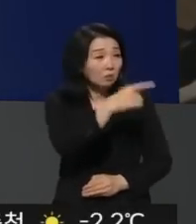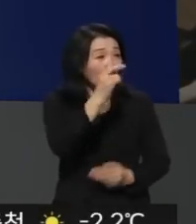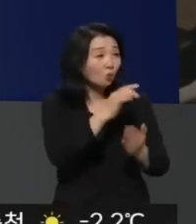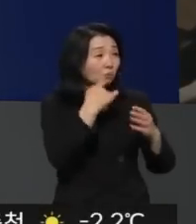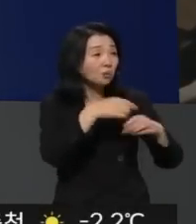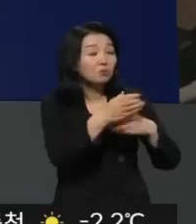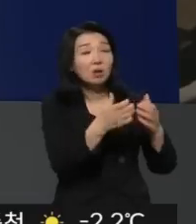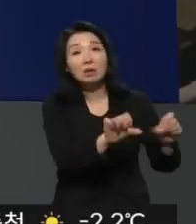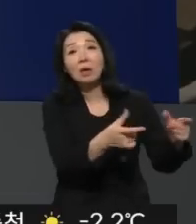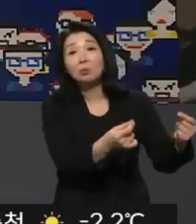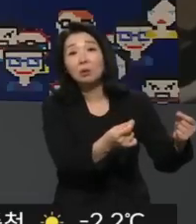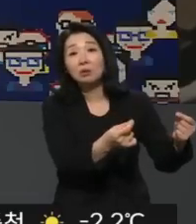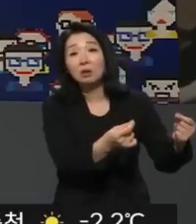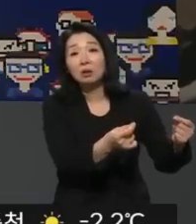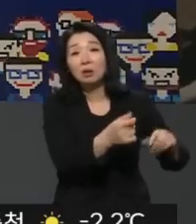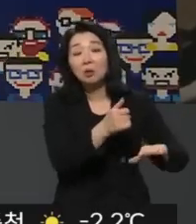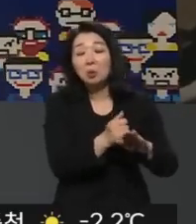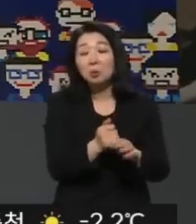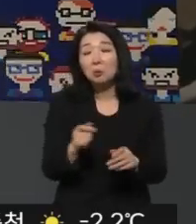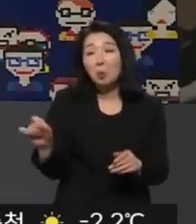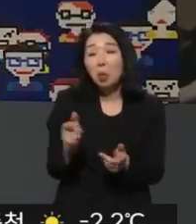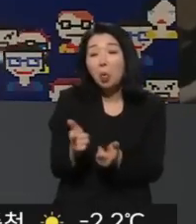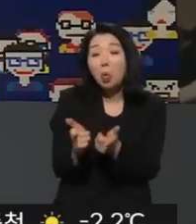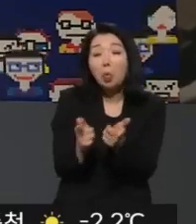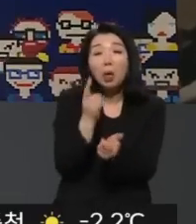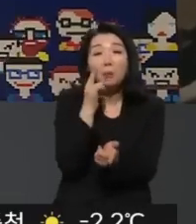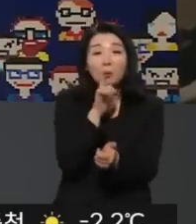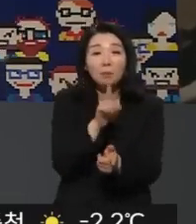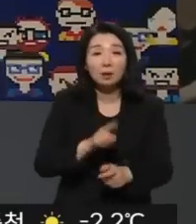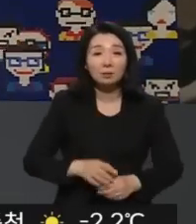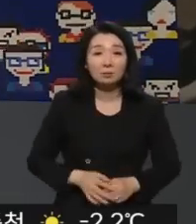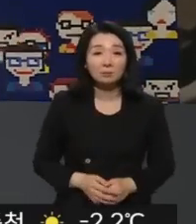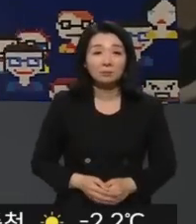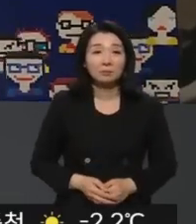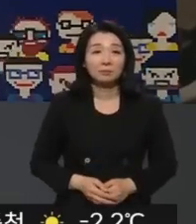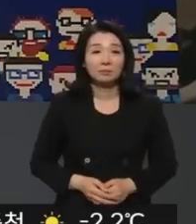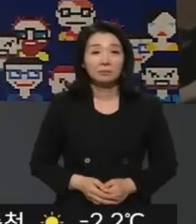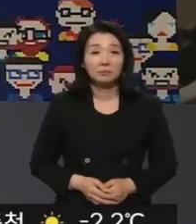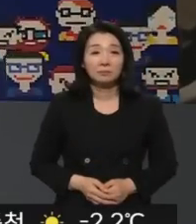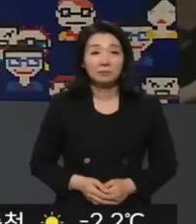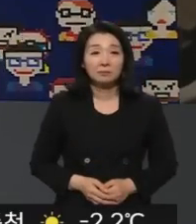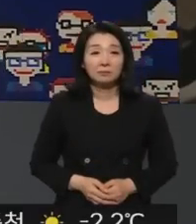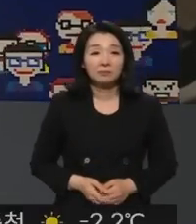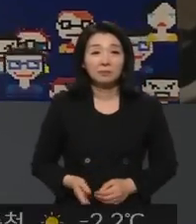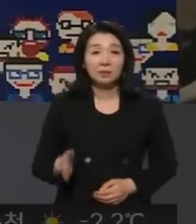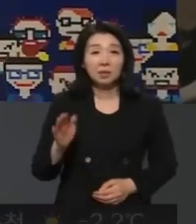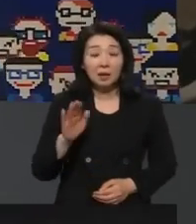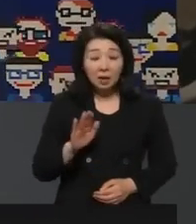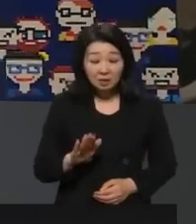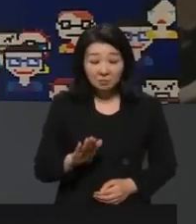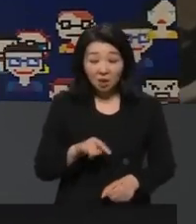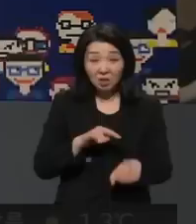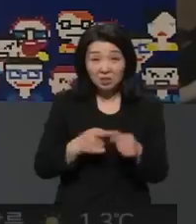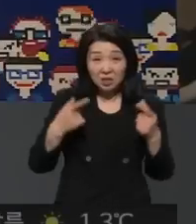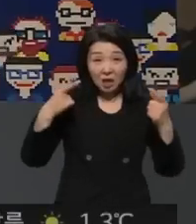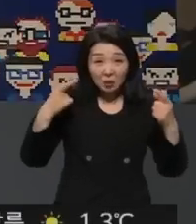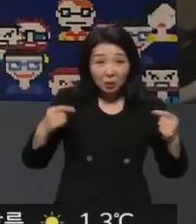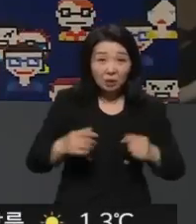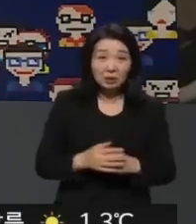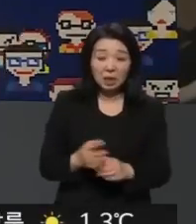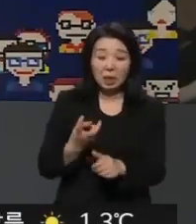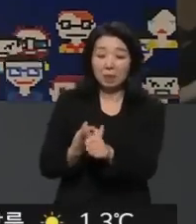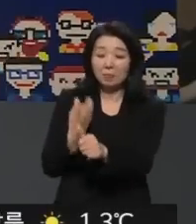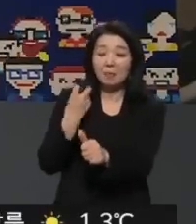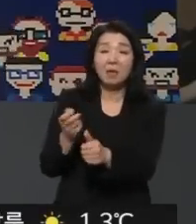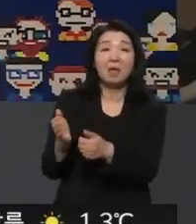이런 비판을 우려해서 속도 조절을 하자, 이런 이야기도 있었다고 하는데요. 반면에 같은 시간 강제력이 있는 탄핵